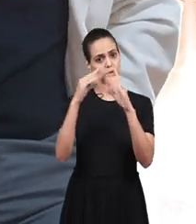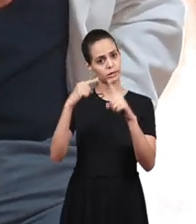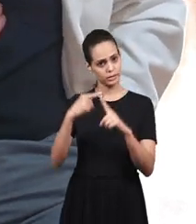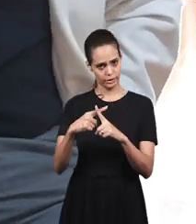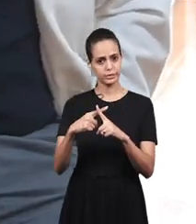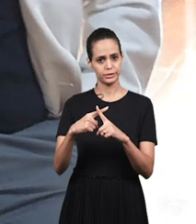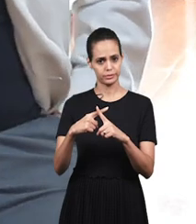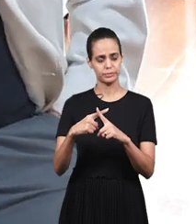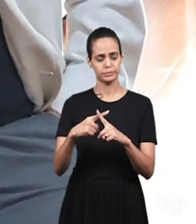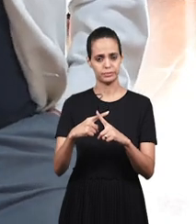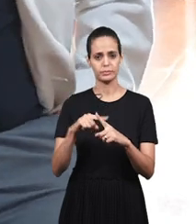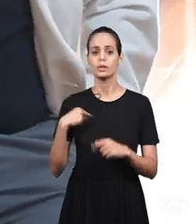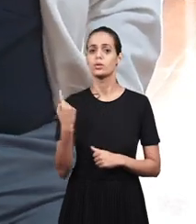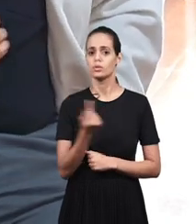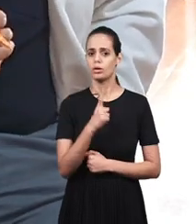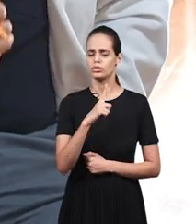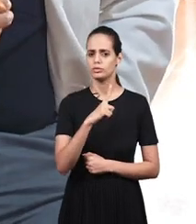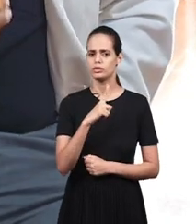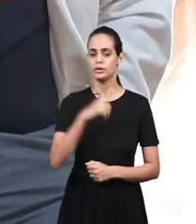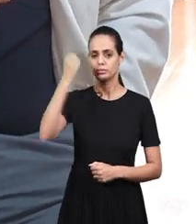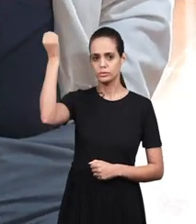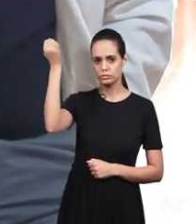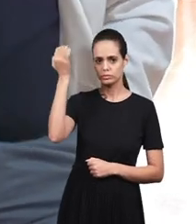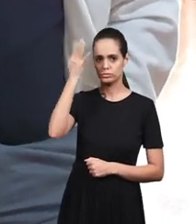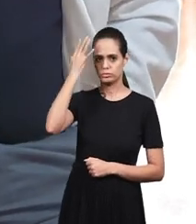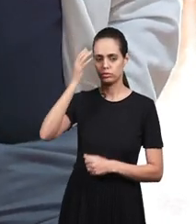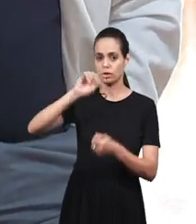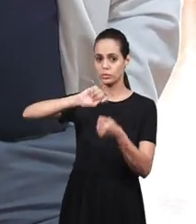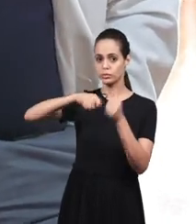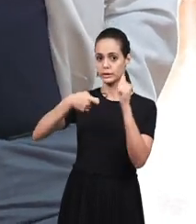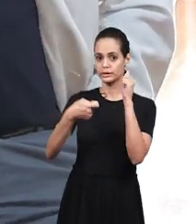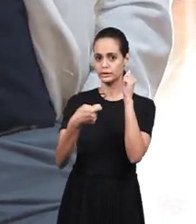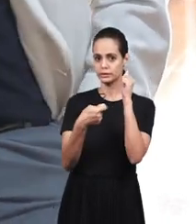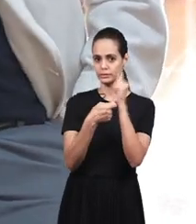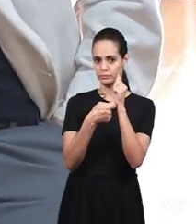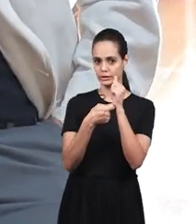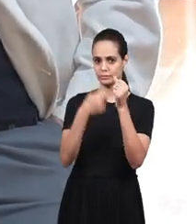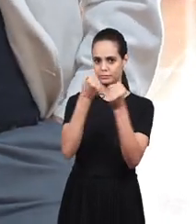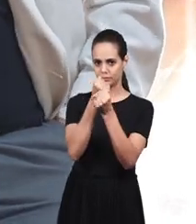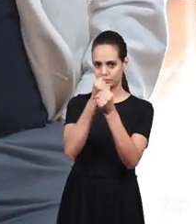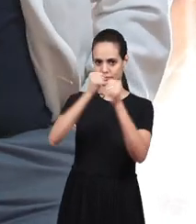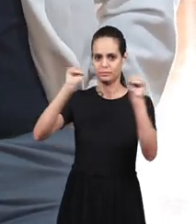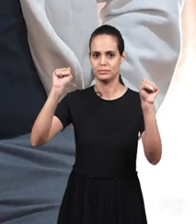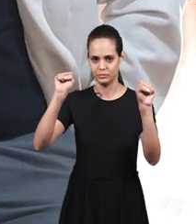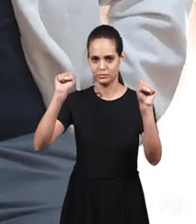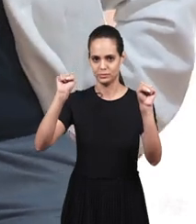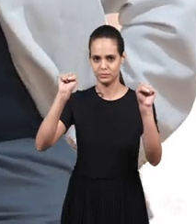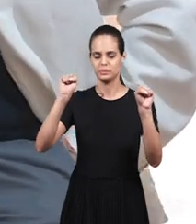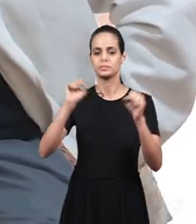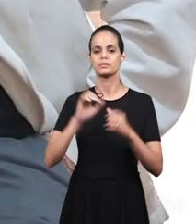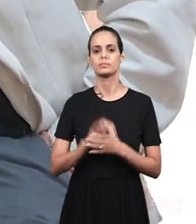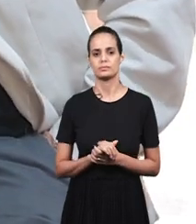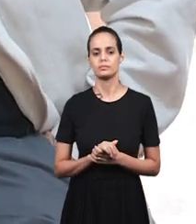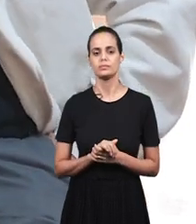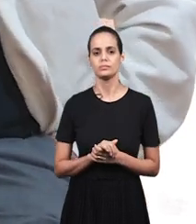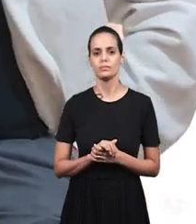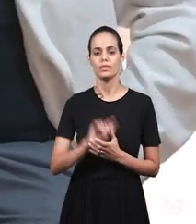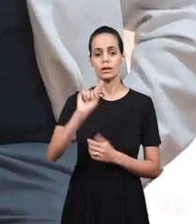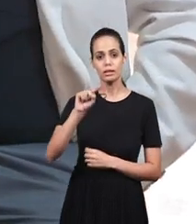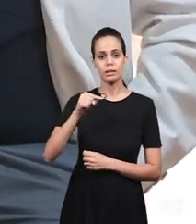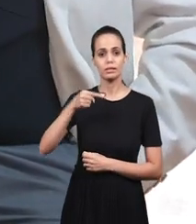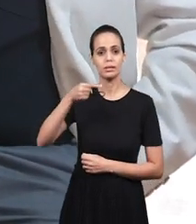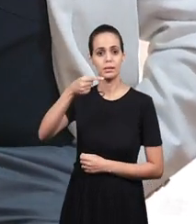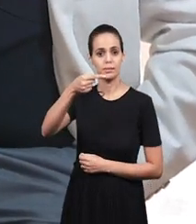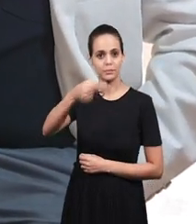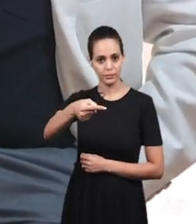1970, nous avons eu, donc je dis nous parce que nous parlons comme Église, une révélation